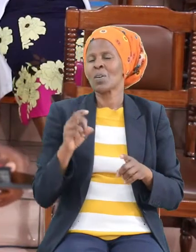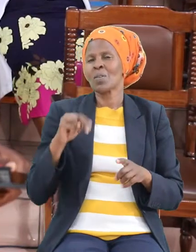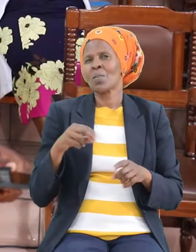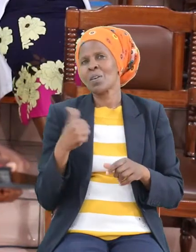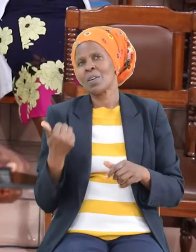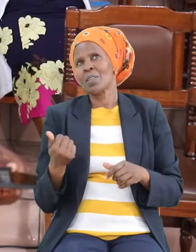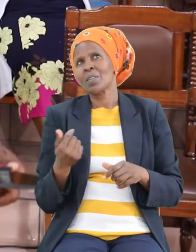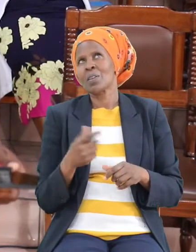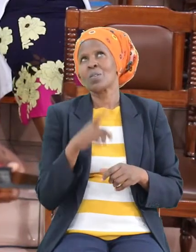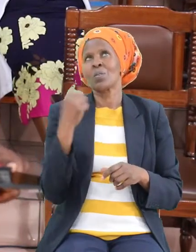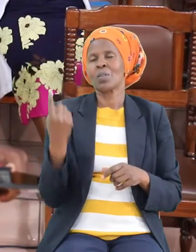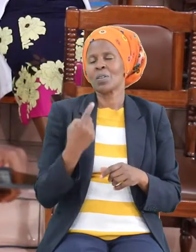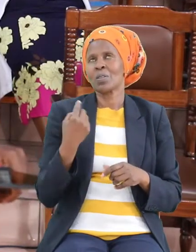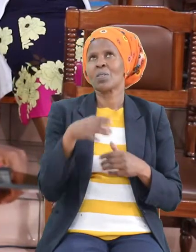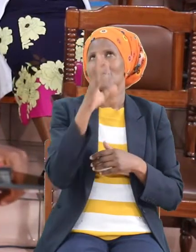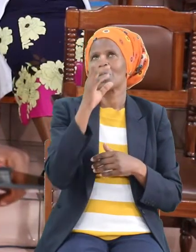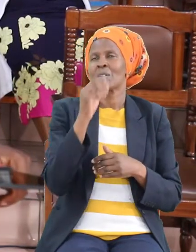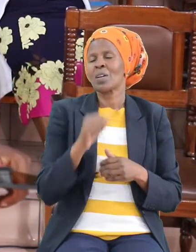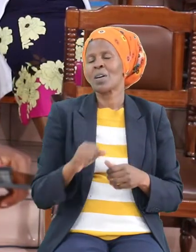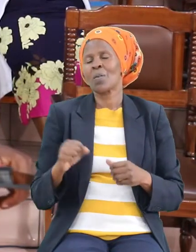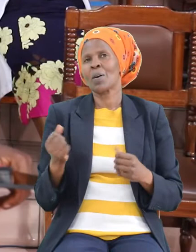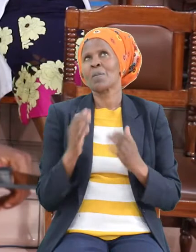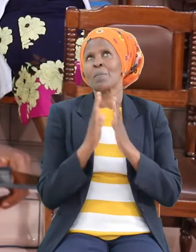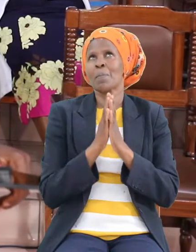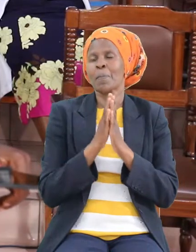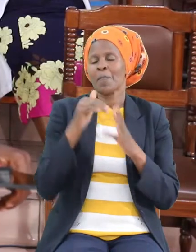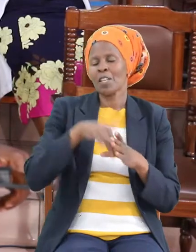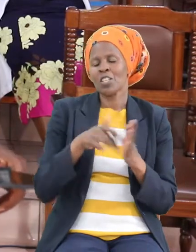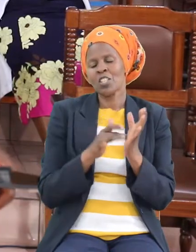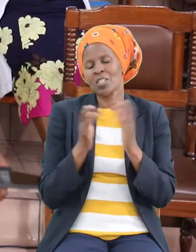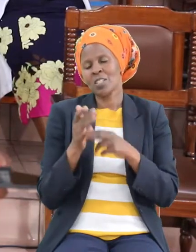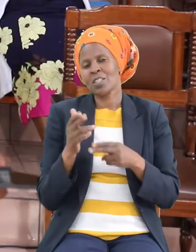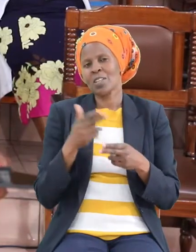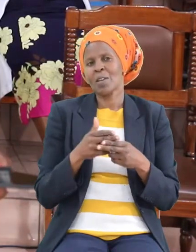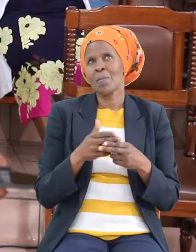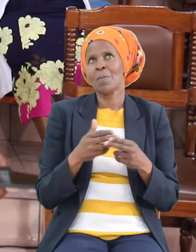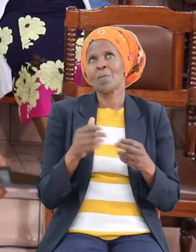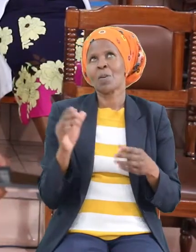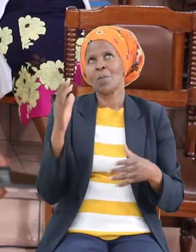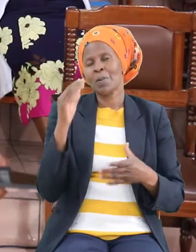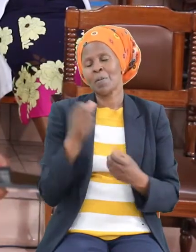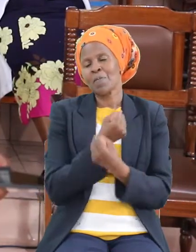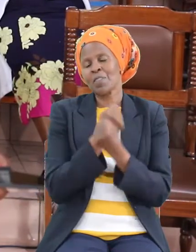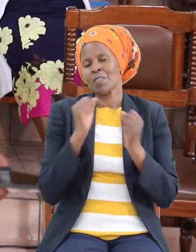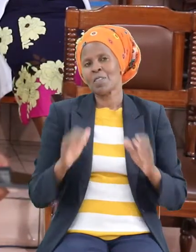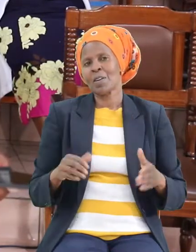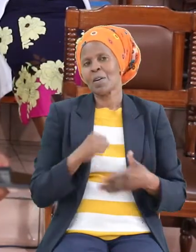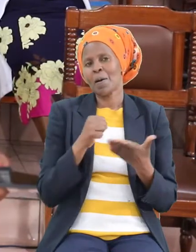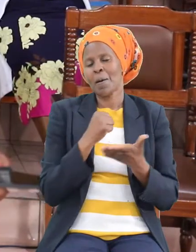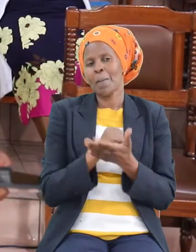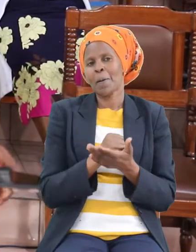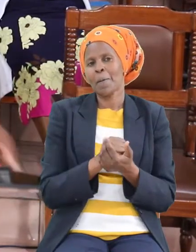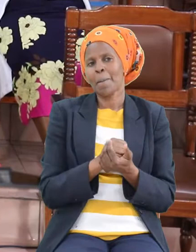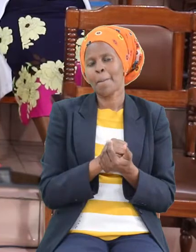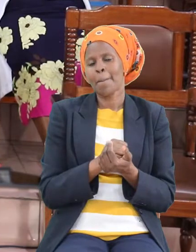wewe. Wewe ndiye Mungu na kimbilio letu, kwa sababu tuomba haya katika jina la Yesu Kristo aliye Bwana na mkombozi wetu.